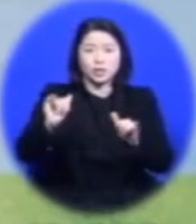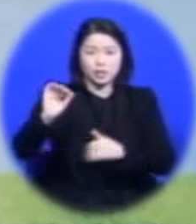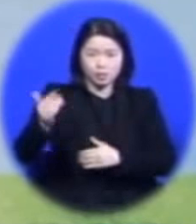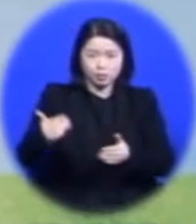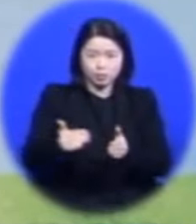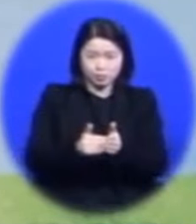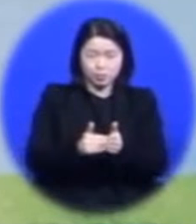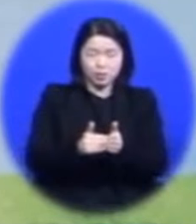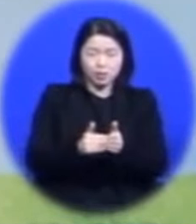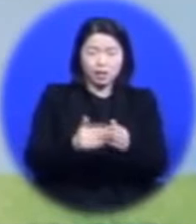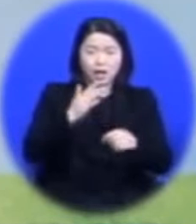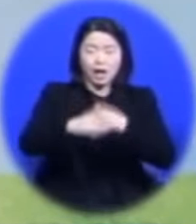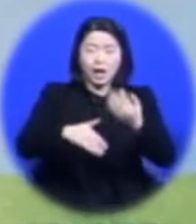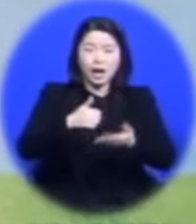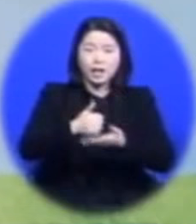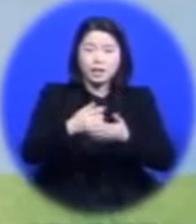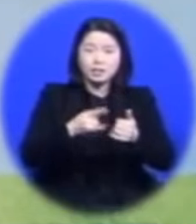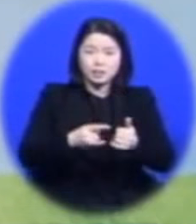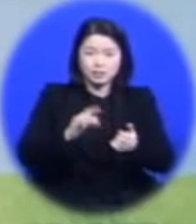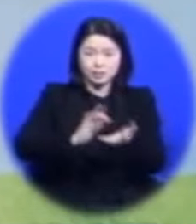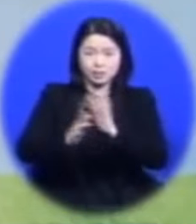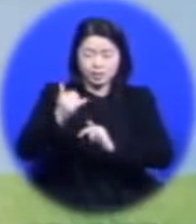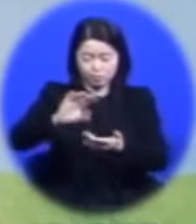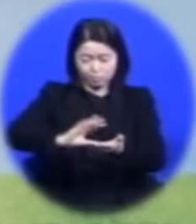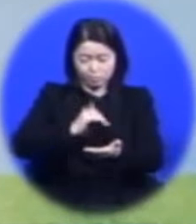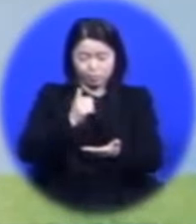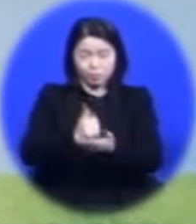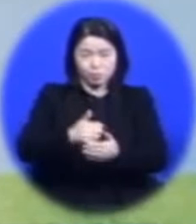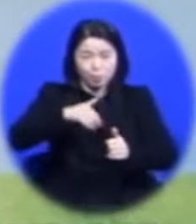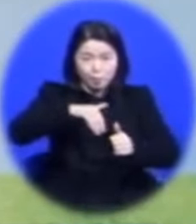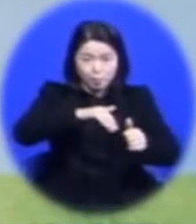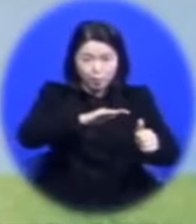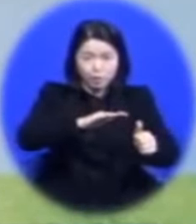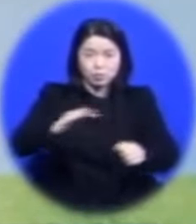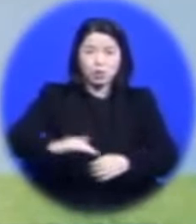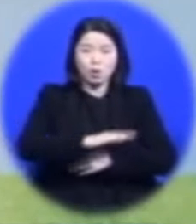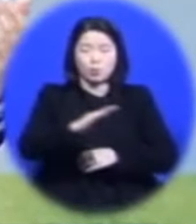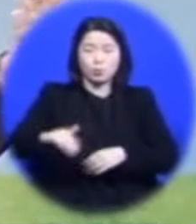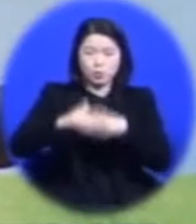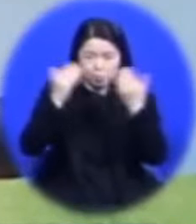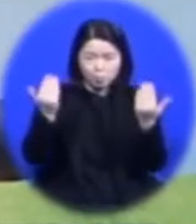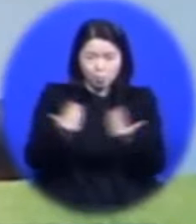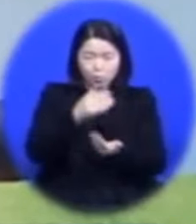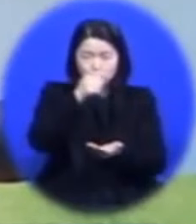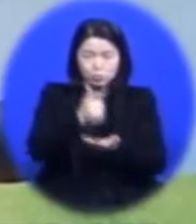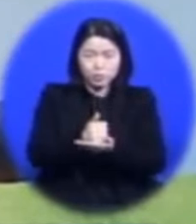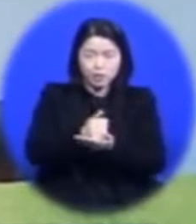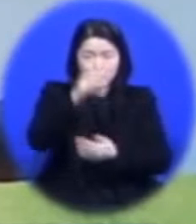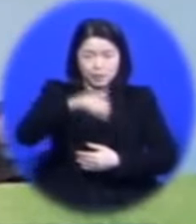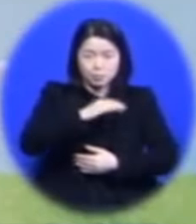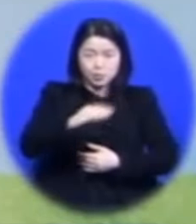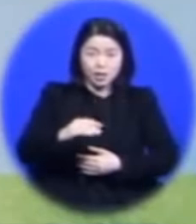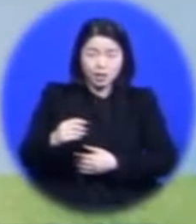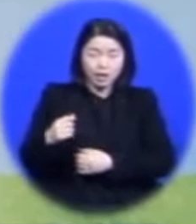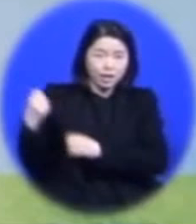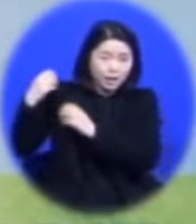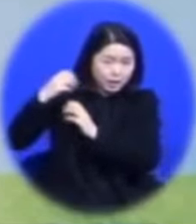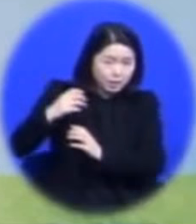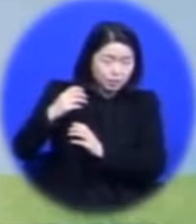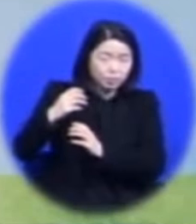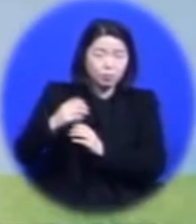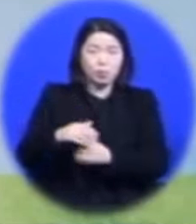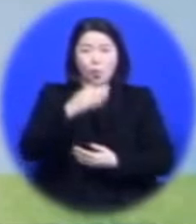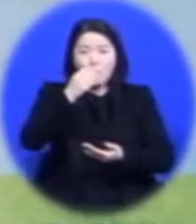되었습니다 하나님께서 예수 그리스도를 보내셔서 우리의 모든 죄를 지시고 십자가에 죽으시고 보배 같은